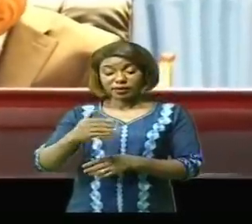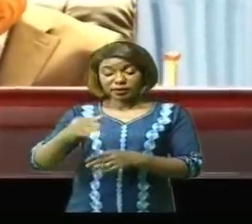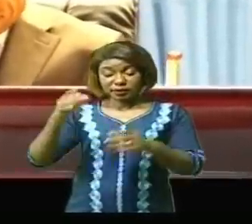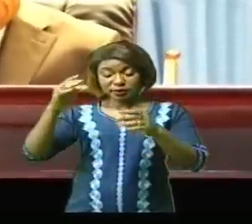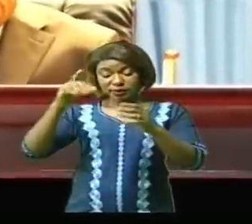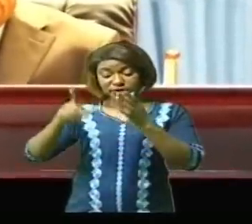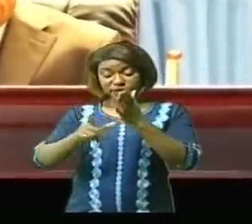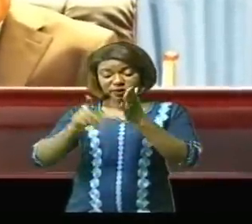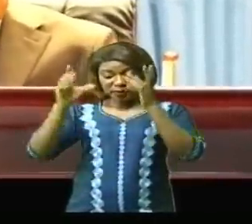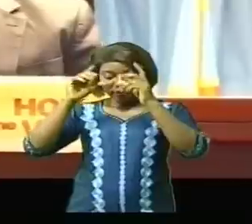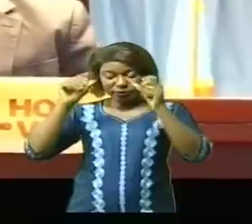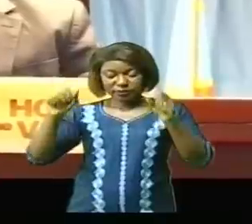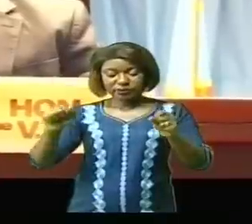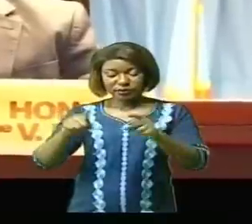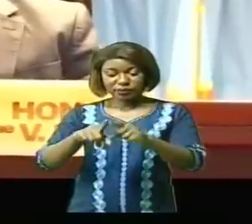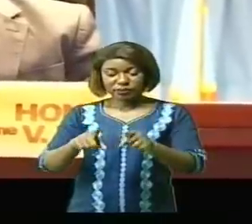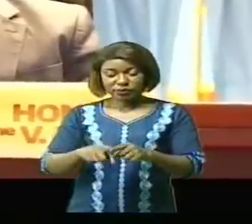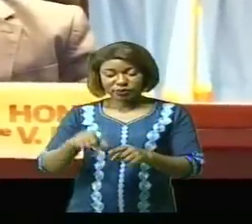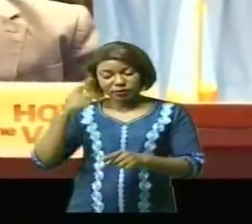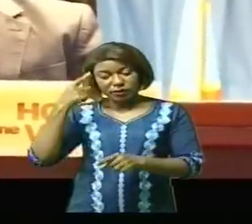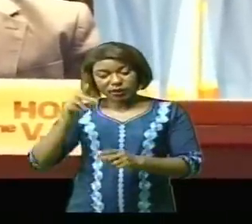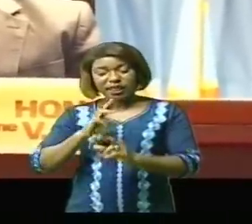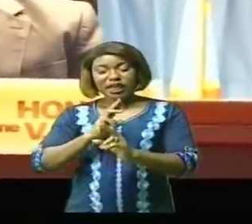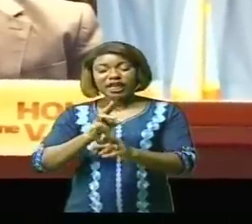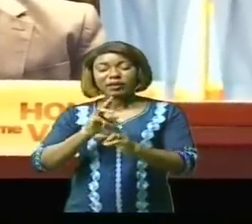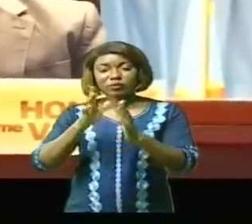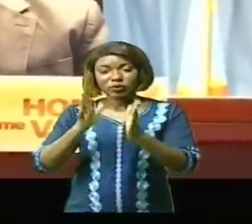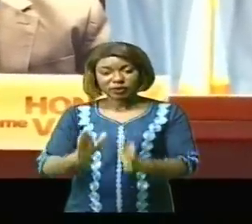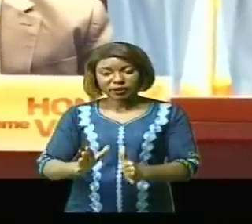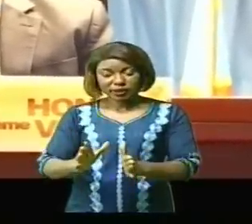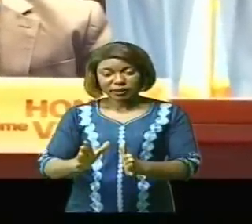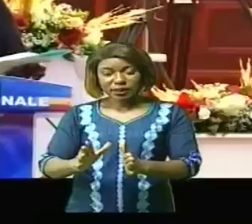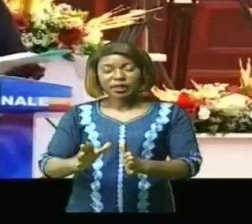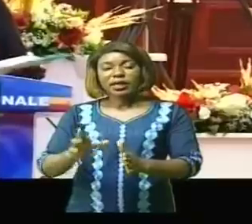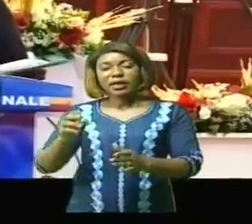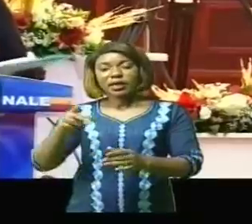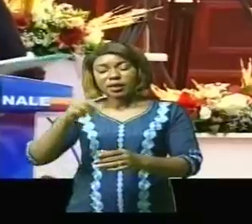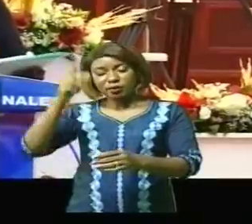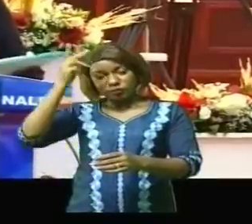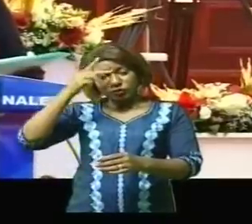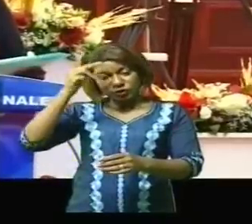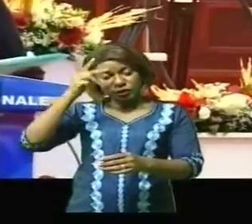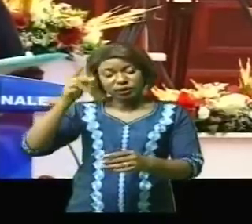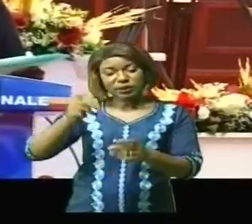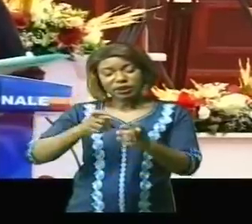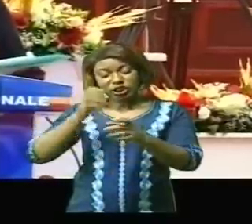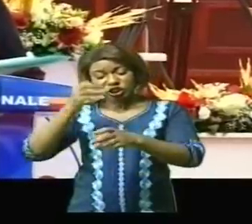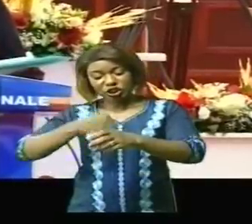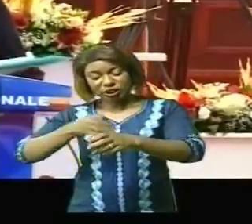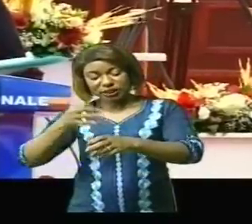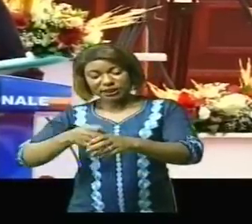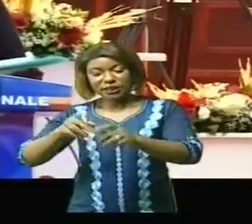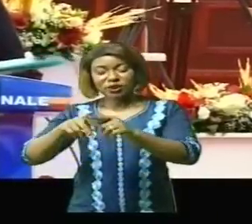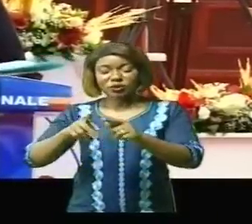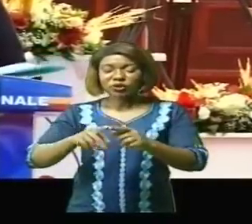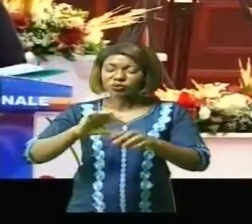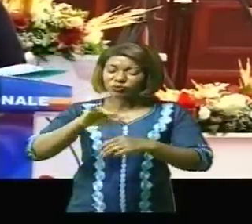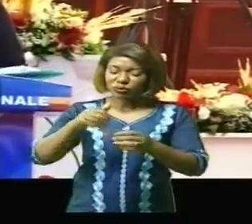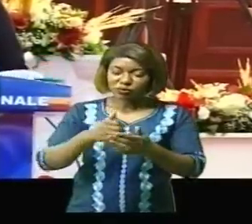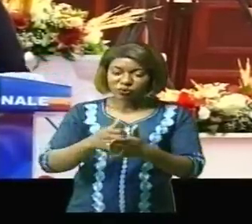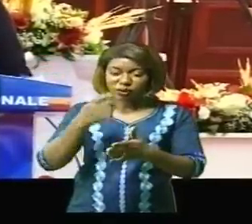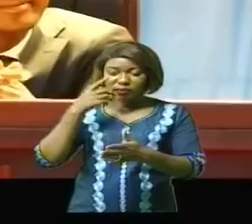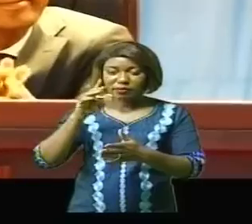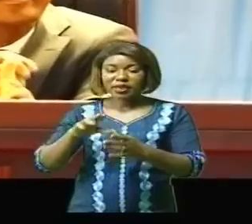Mbata Mangou Betoukoumessou, le rapporteur de la commission politique, administrative et juridique Daniel Mbao Soukissa a